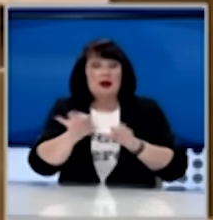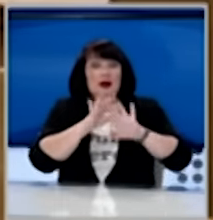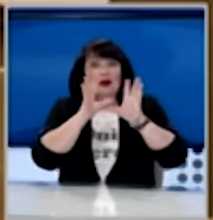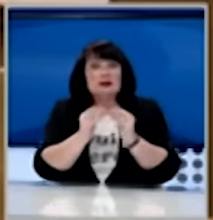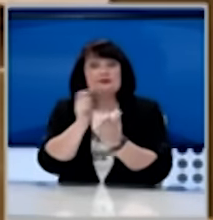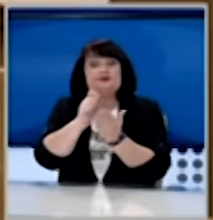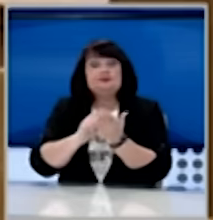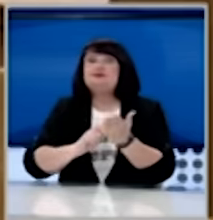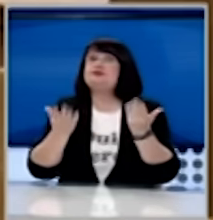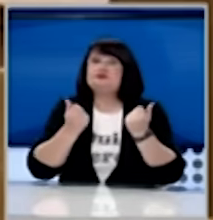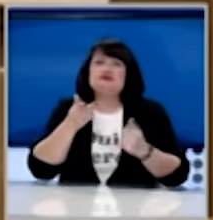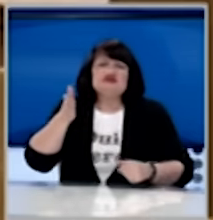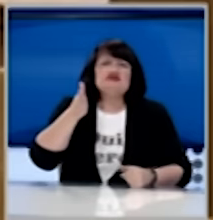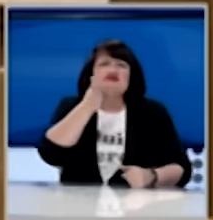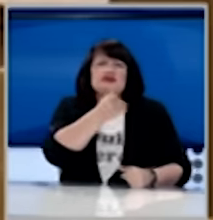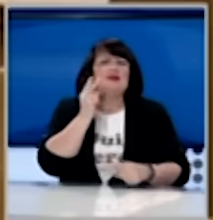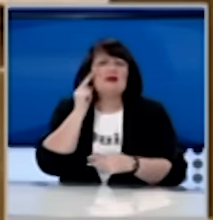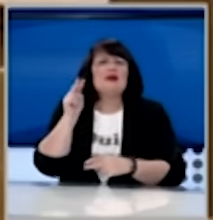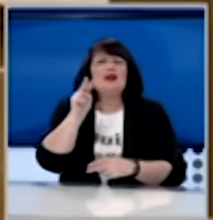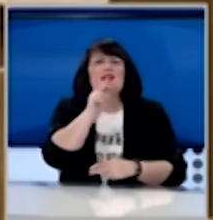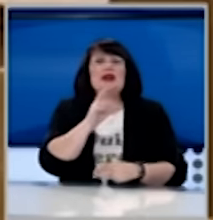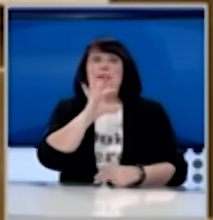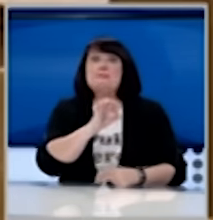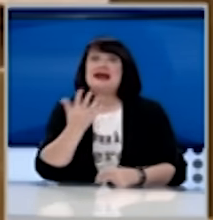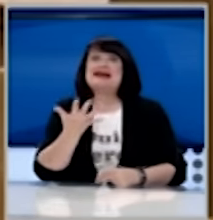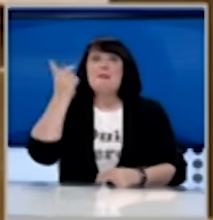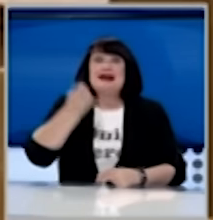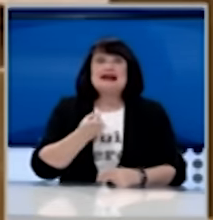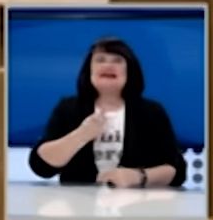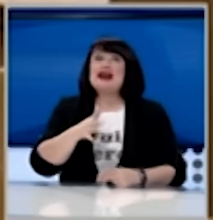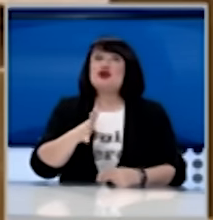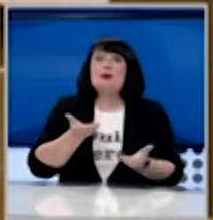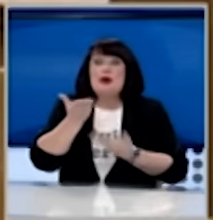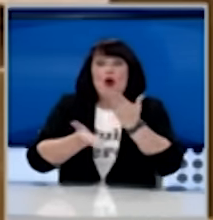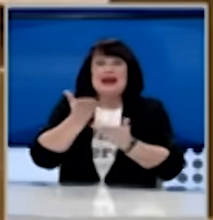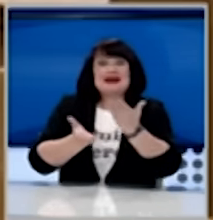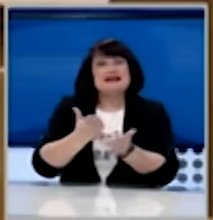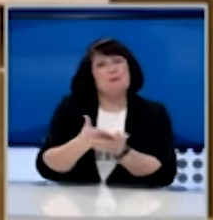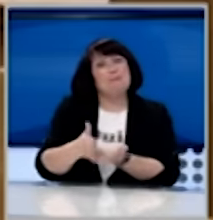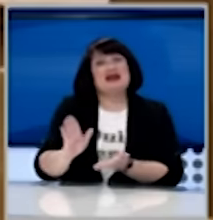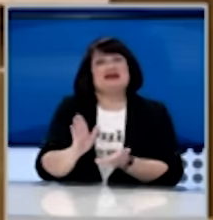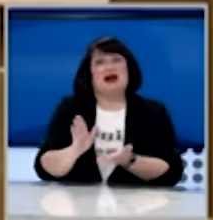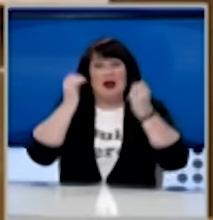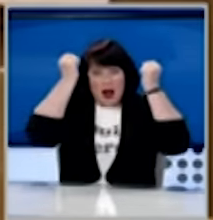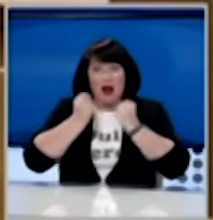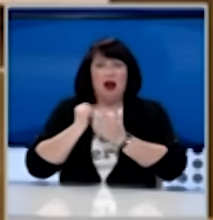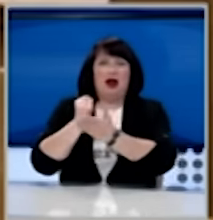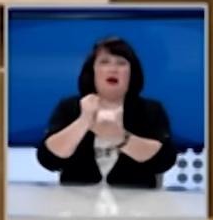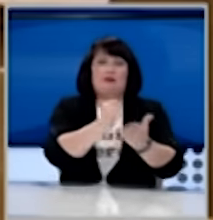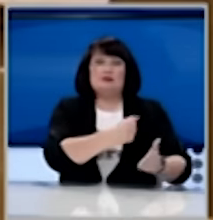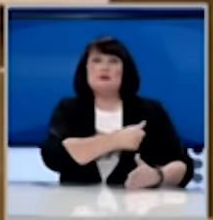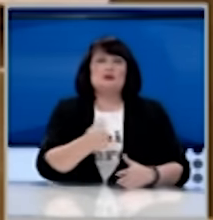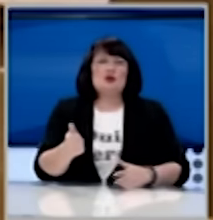οι αυτοψίες είναι στο 55% περίπου των αιτήσεων ενώ αποζημιώσεις έχει